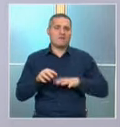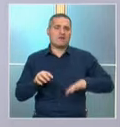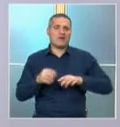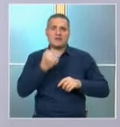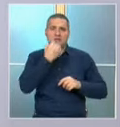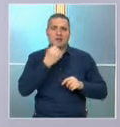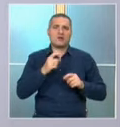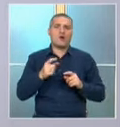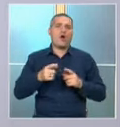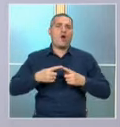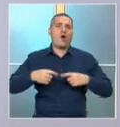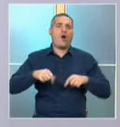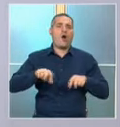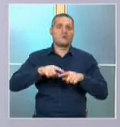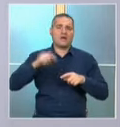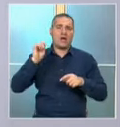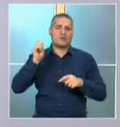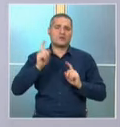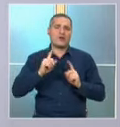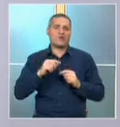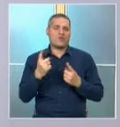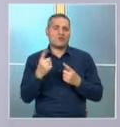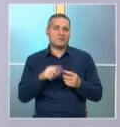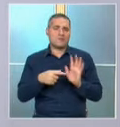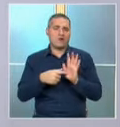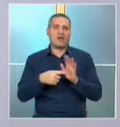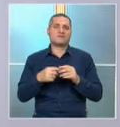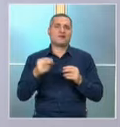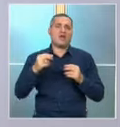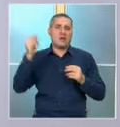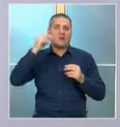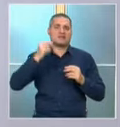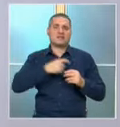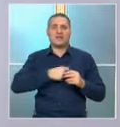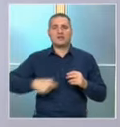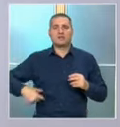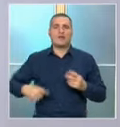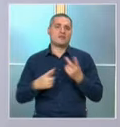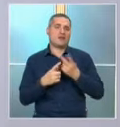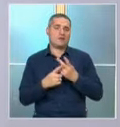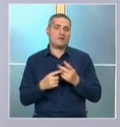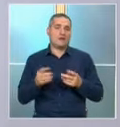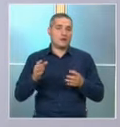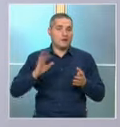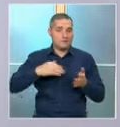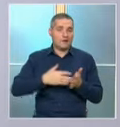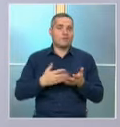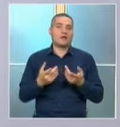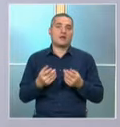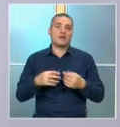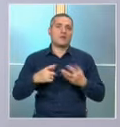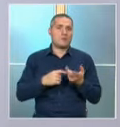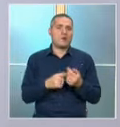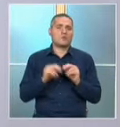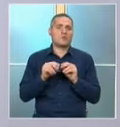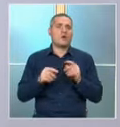на селата от община Кюстендил, която неведнъж сме показвали в ефира на Българската национална телевизия. Въпреки периодичните